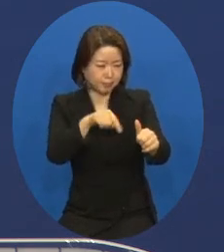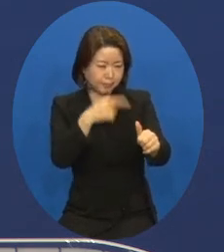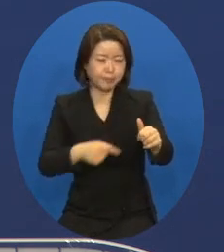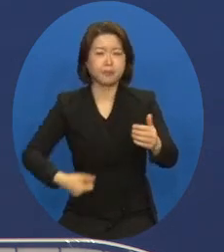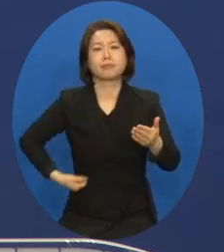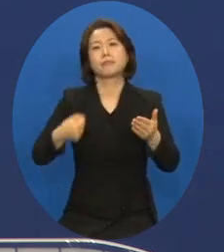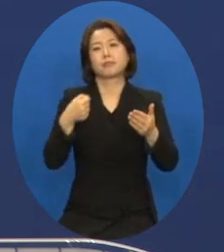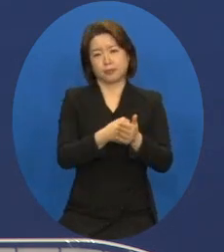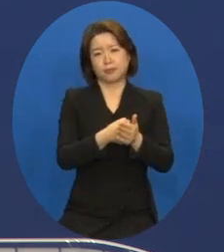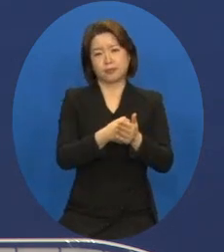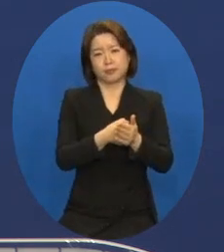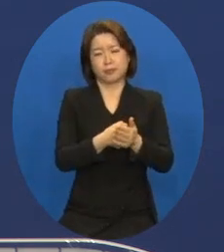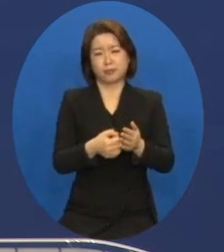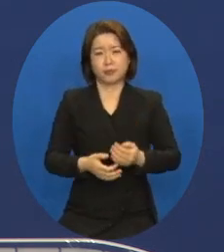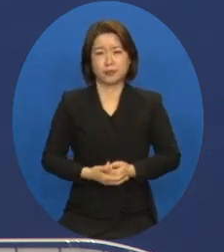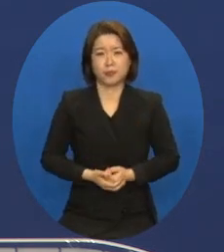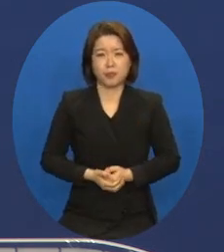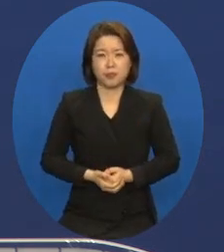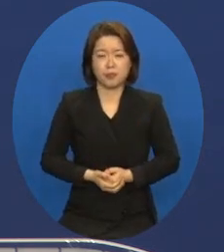하게 됩니다